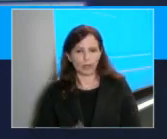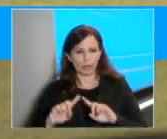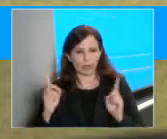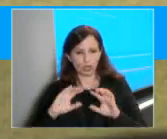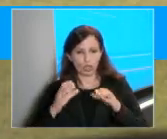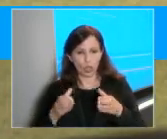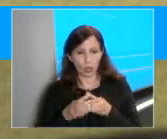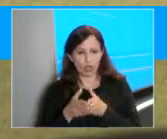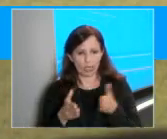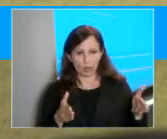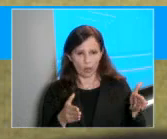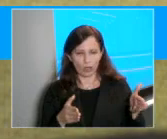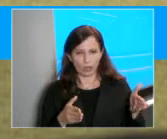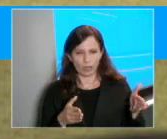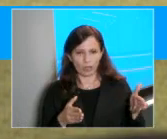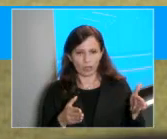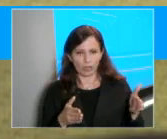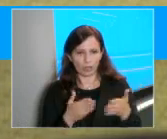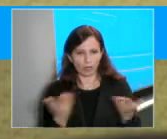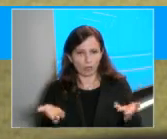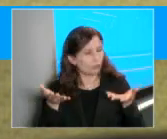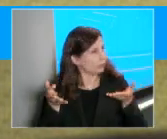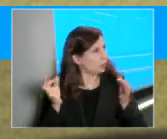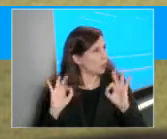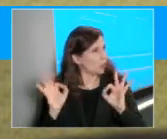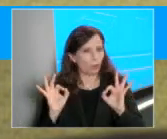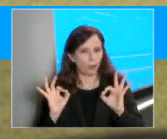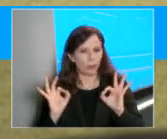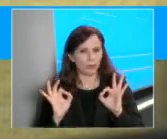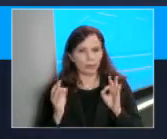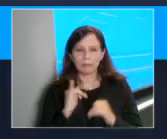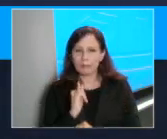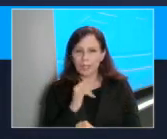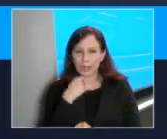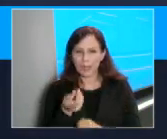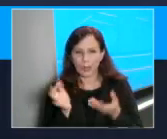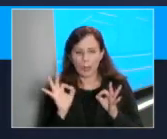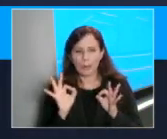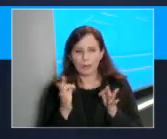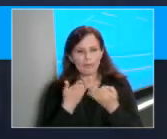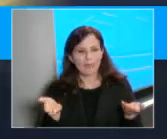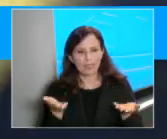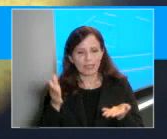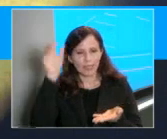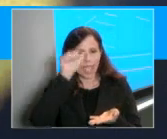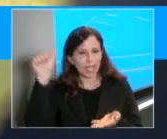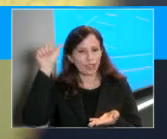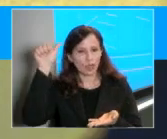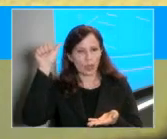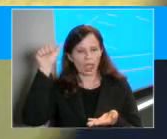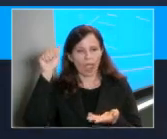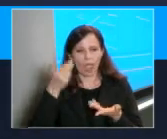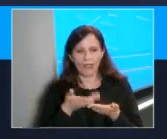שגוש השמאל, אין בו כלום. אין שום אג'נדה, ואין שום